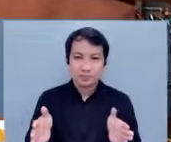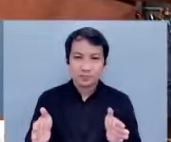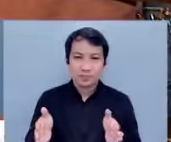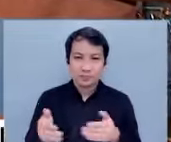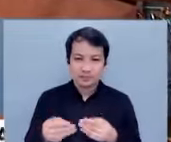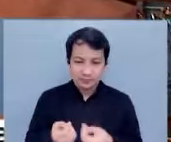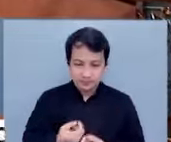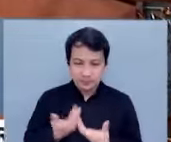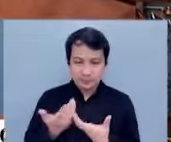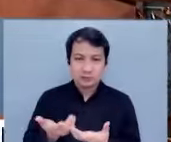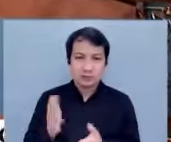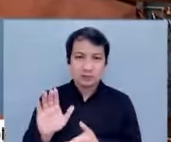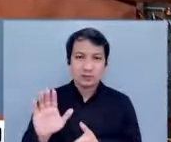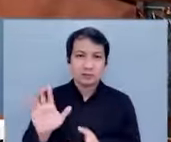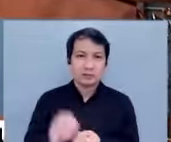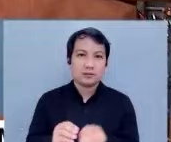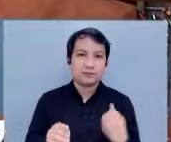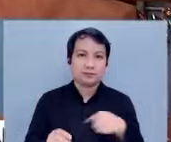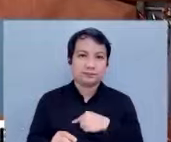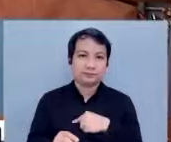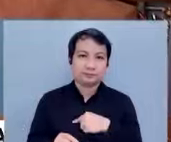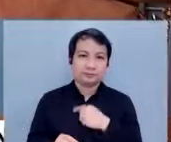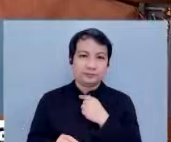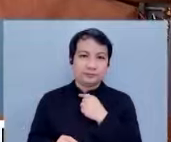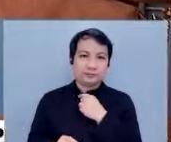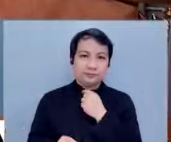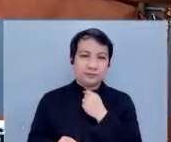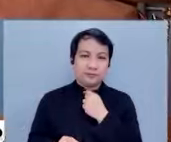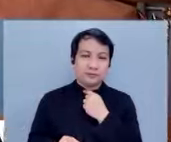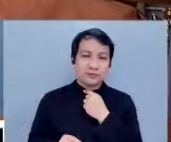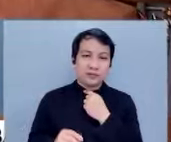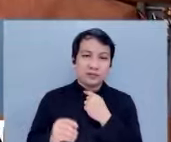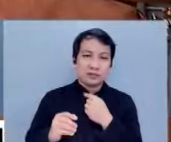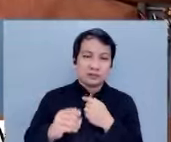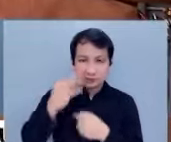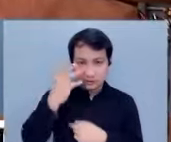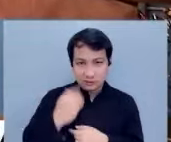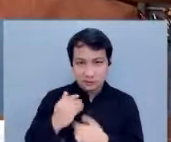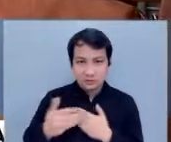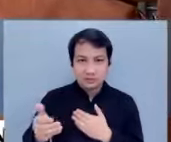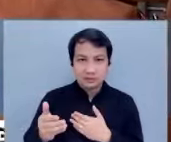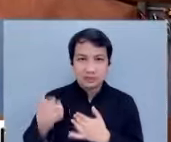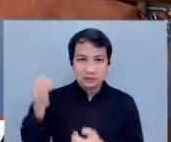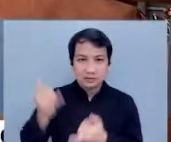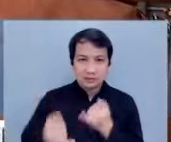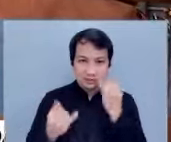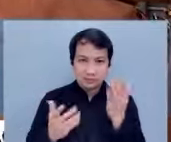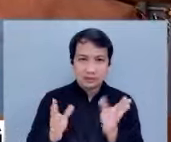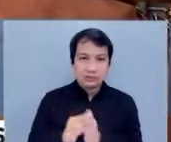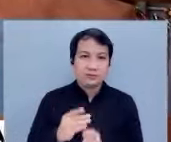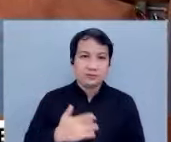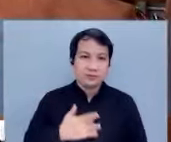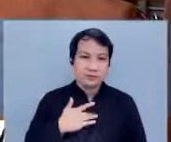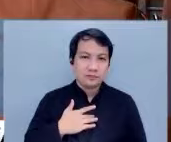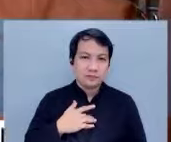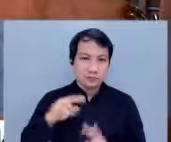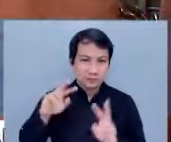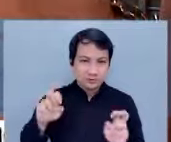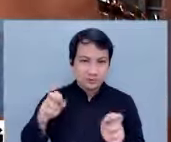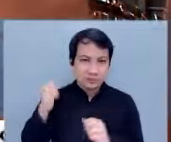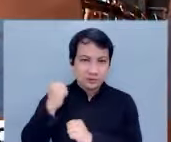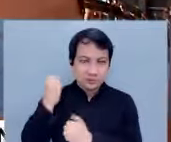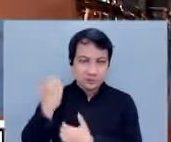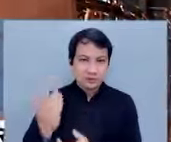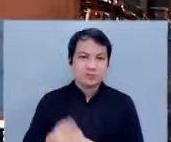very intentional kami lagi na yung mapupulot mo sa dulo ng song, ma-feel mo yung hope, parang feel mo yung